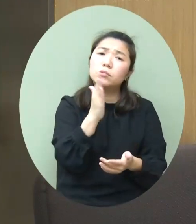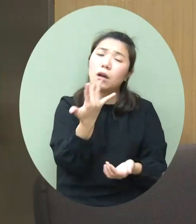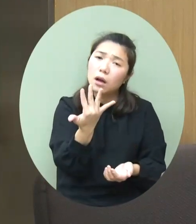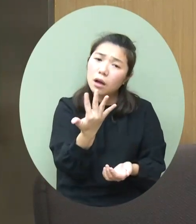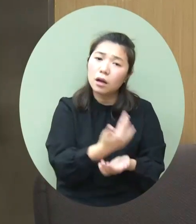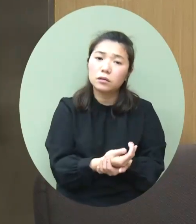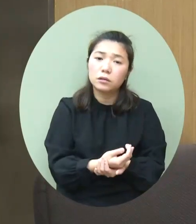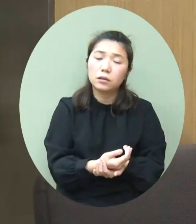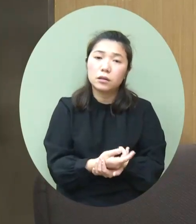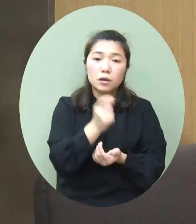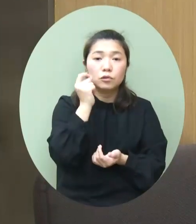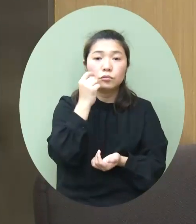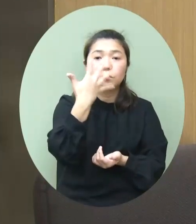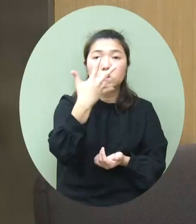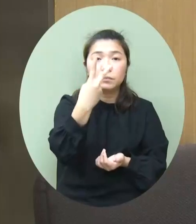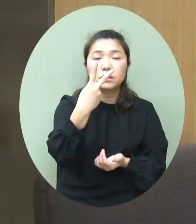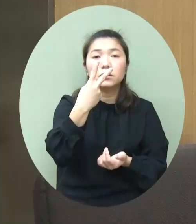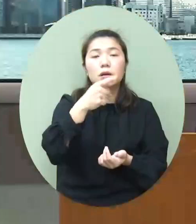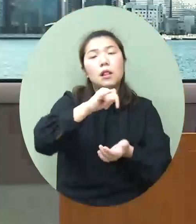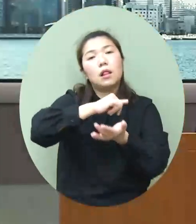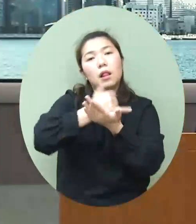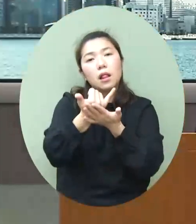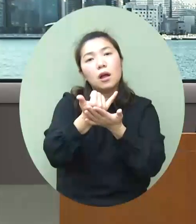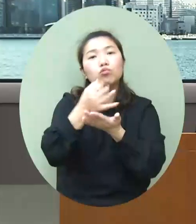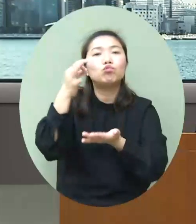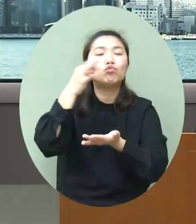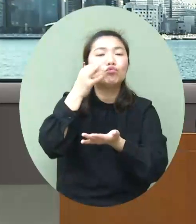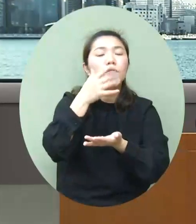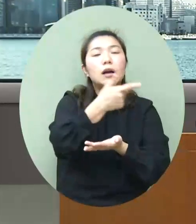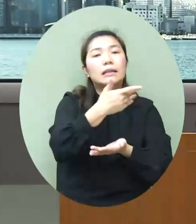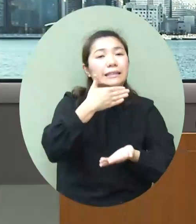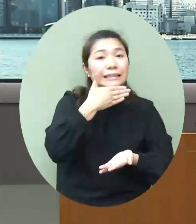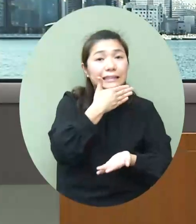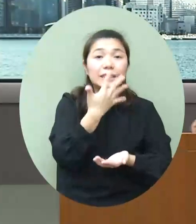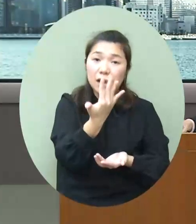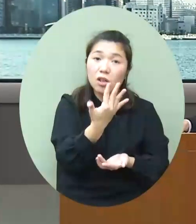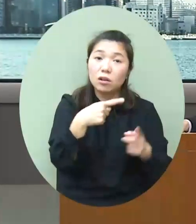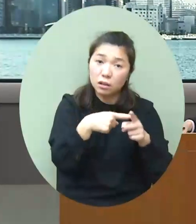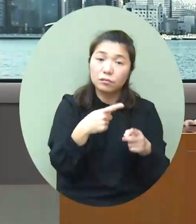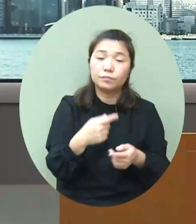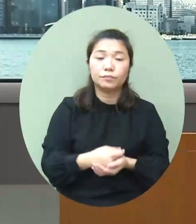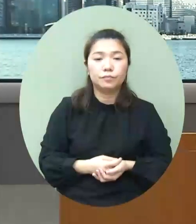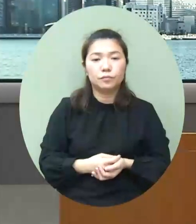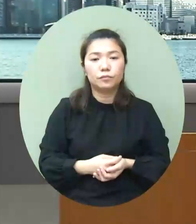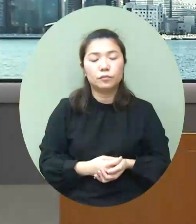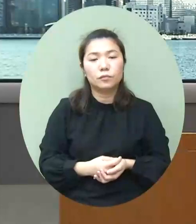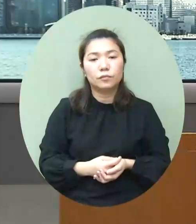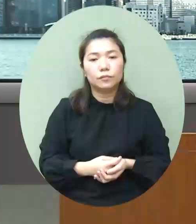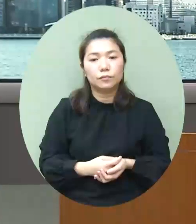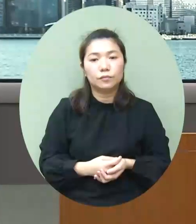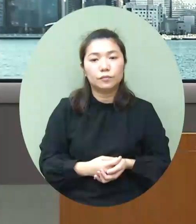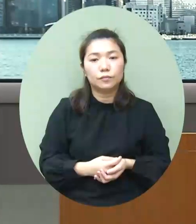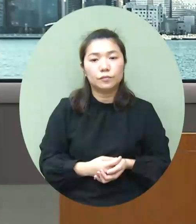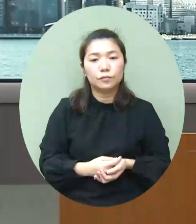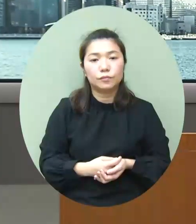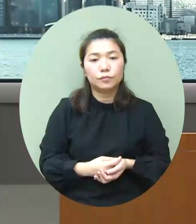中有没有比较年轻的病人呢？在这52例死亡个案当中，我尝试